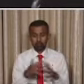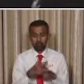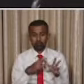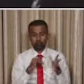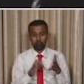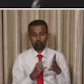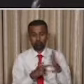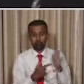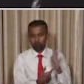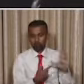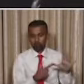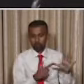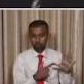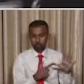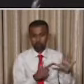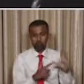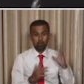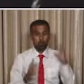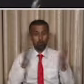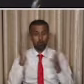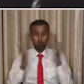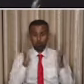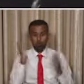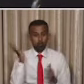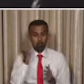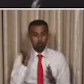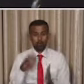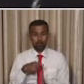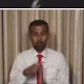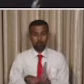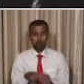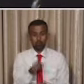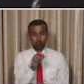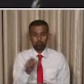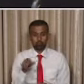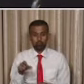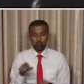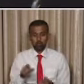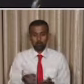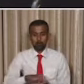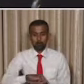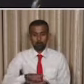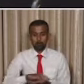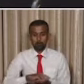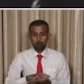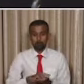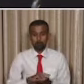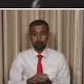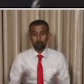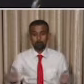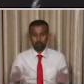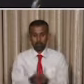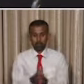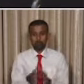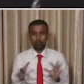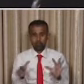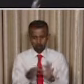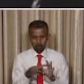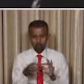සමරසිංහ ලෝකයේම ඉන්න ලාංකිකයන් මානිමාව සමග අත්වැල් බැඳගෙන සිටින බවත්